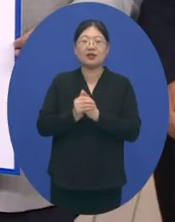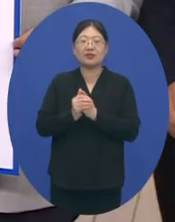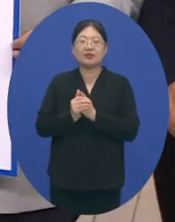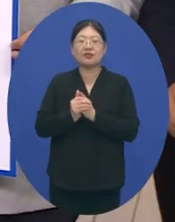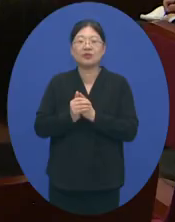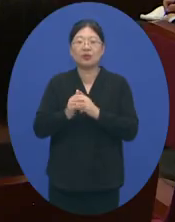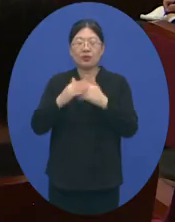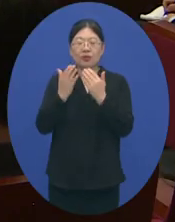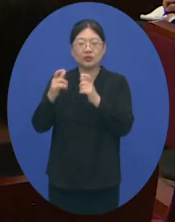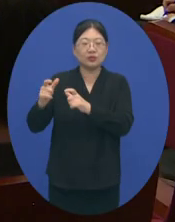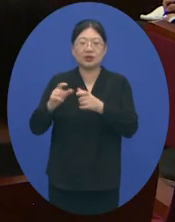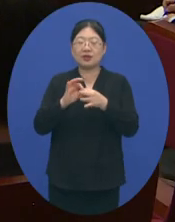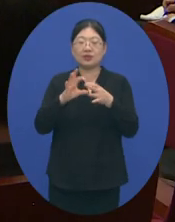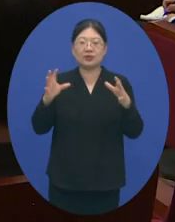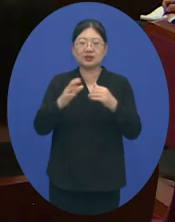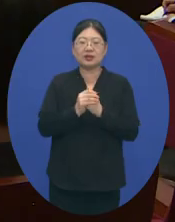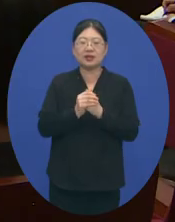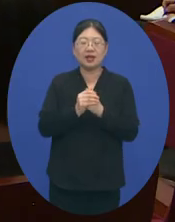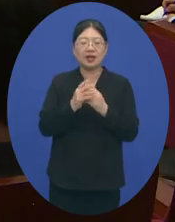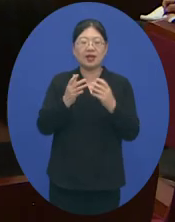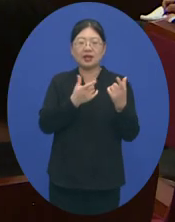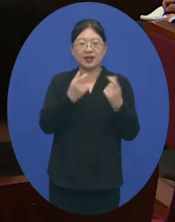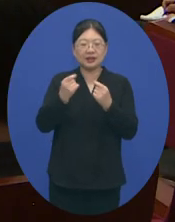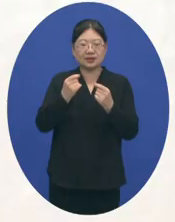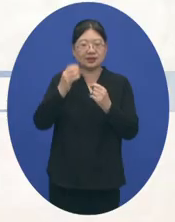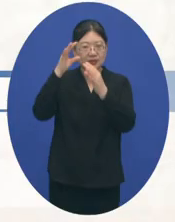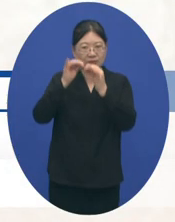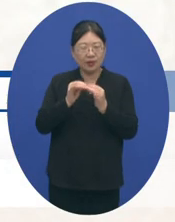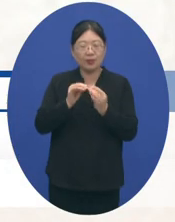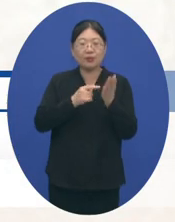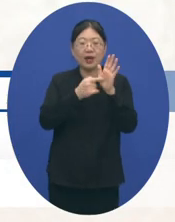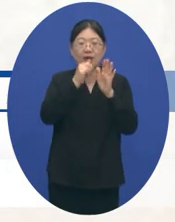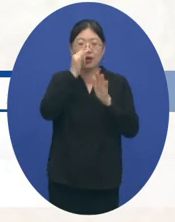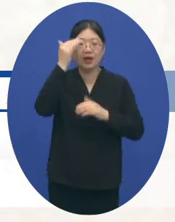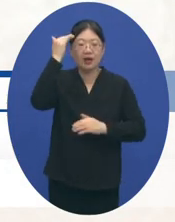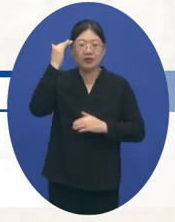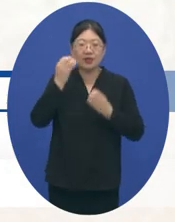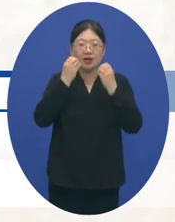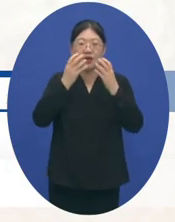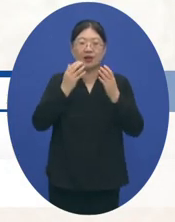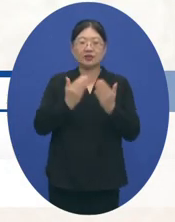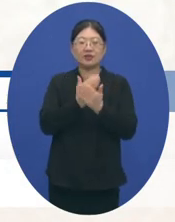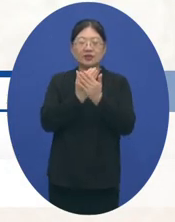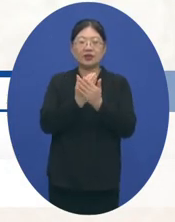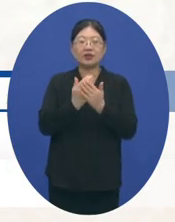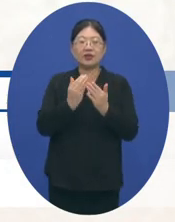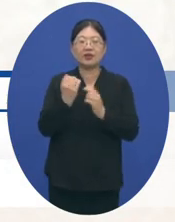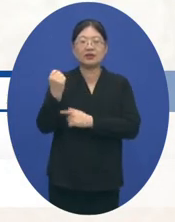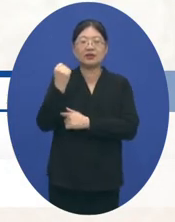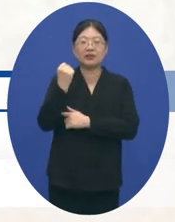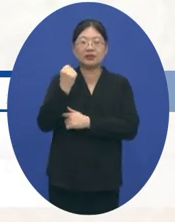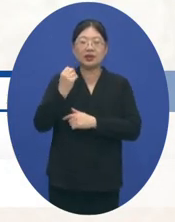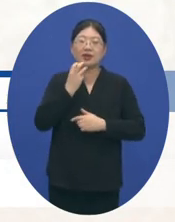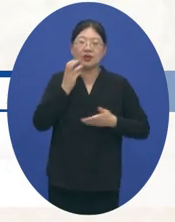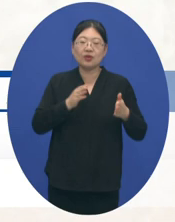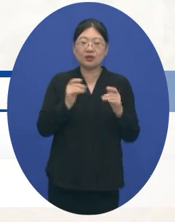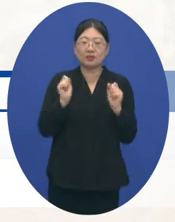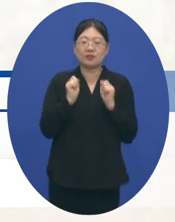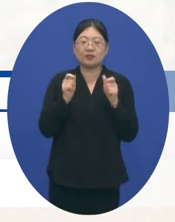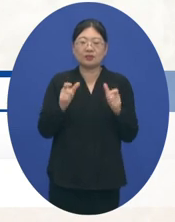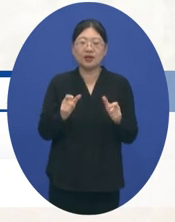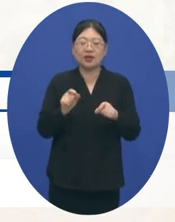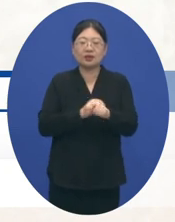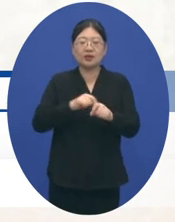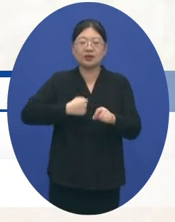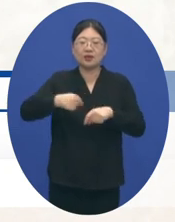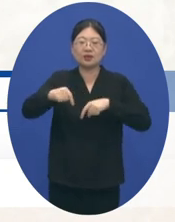성장 잠재력에 공감한다며 한 목소리를 냈습니다. 대한민국의 신성장 동력, 우리 경기 북부의